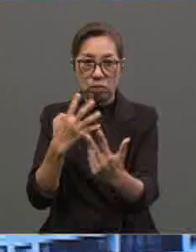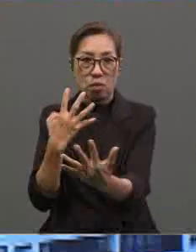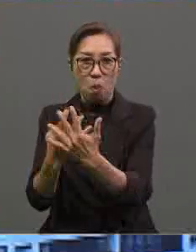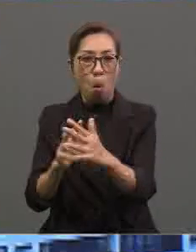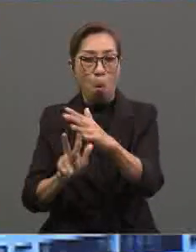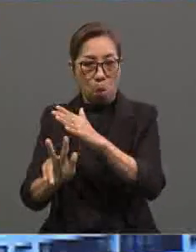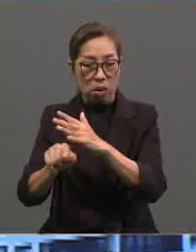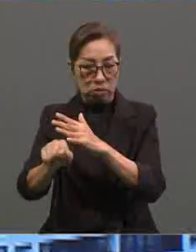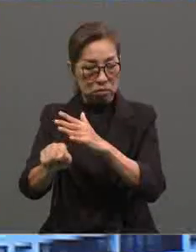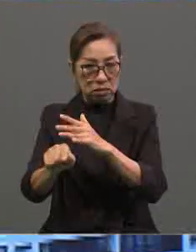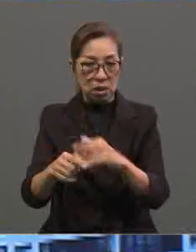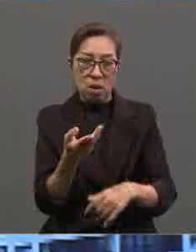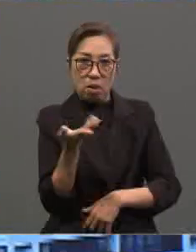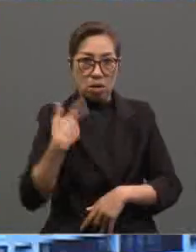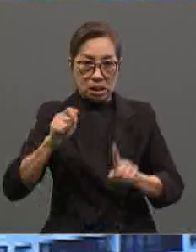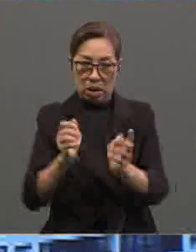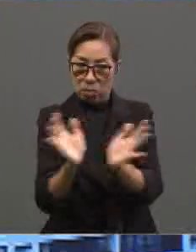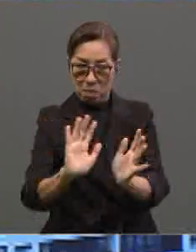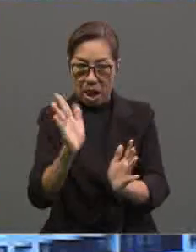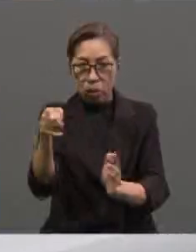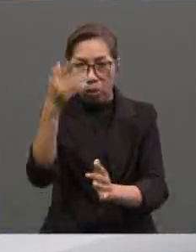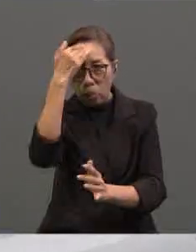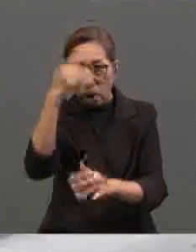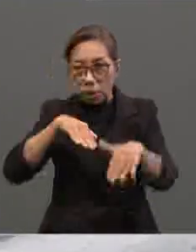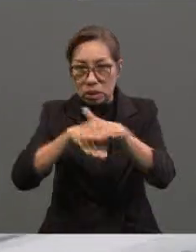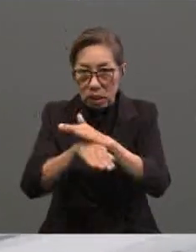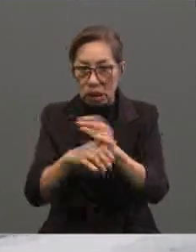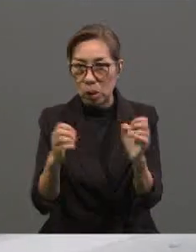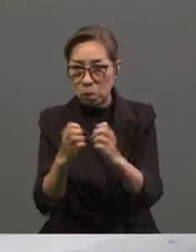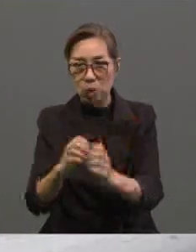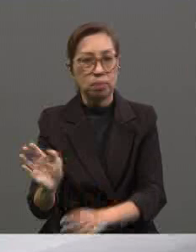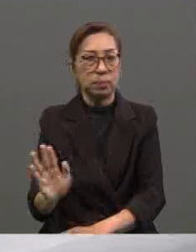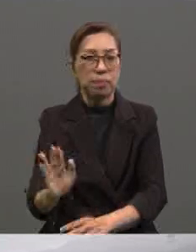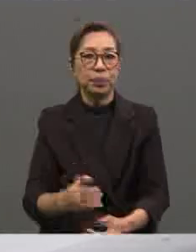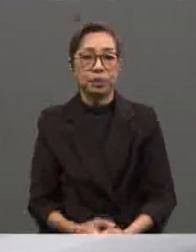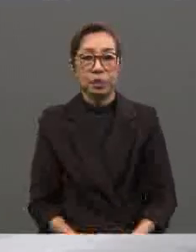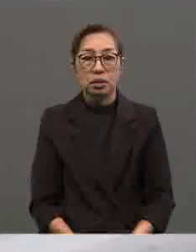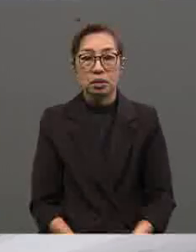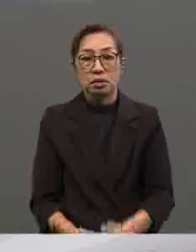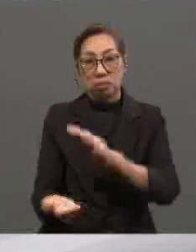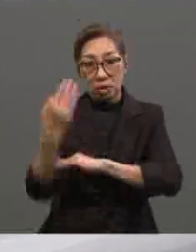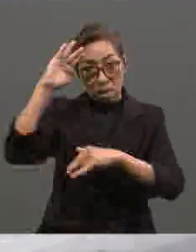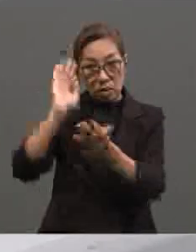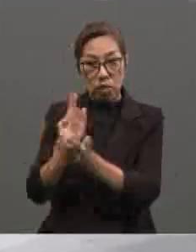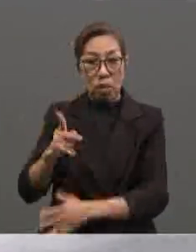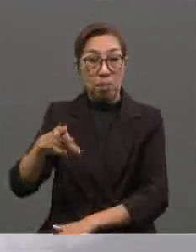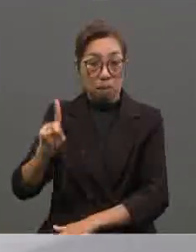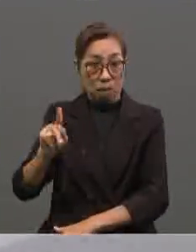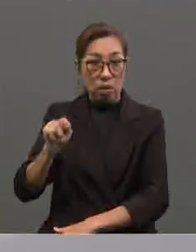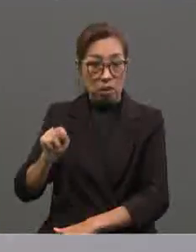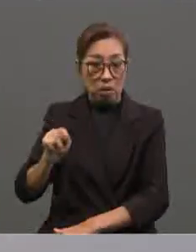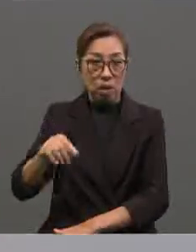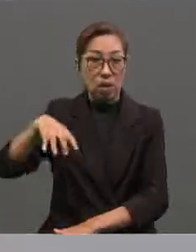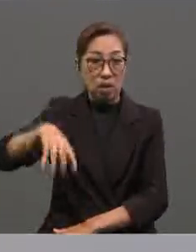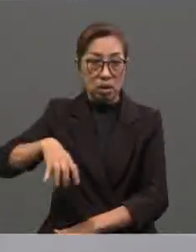และไปยุ่งเหยิงกับหลักฐานในคดีโดยช่วงเช้าที่ผ่านมาครับพนักงานสอบสวนกองกำกับการ 3กองบังคับการ